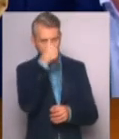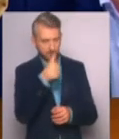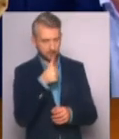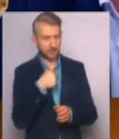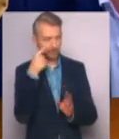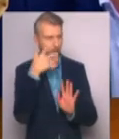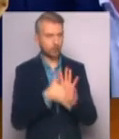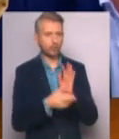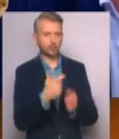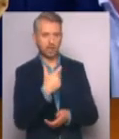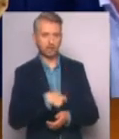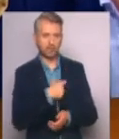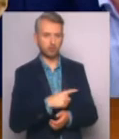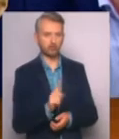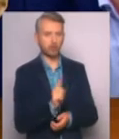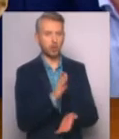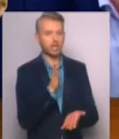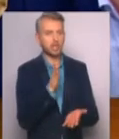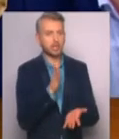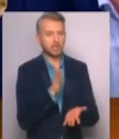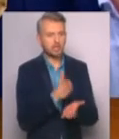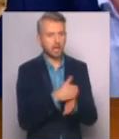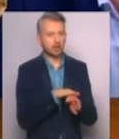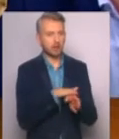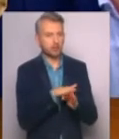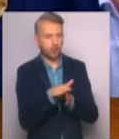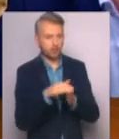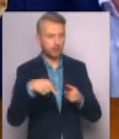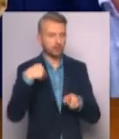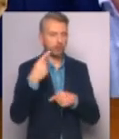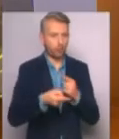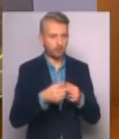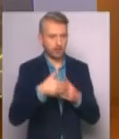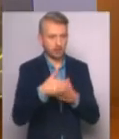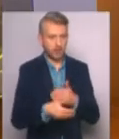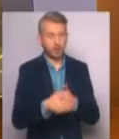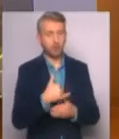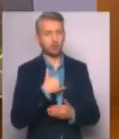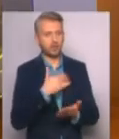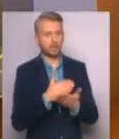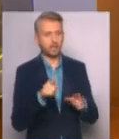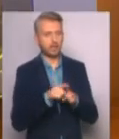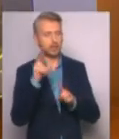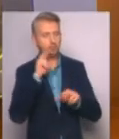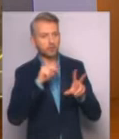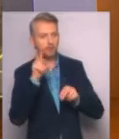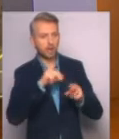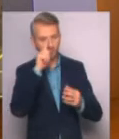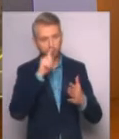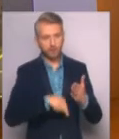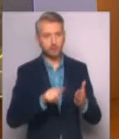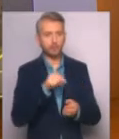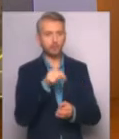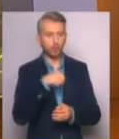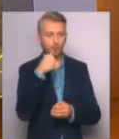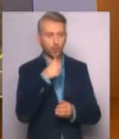для себе, що є реалізований черговий етап. І є в мене таке сподівання і впевнення, що в цьому році почнуться